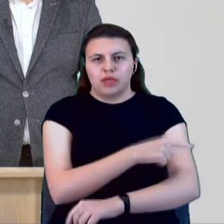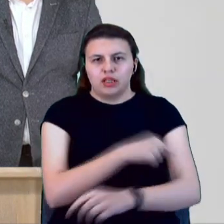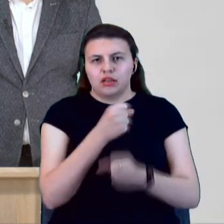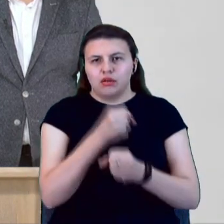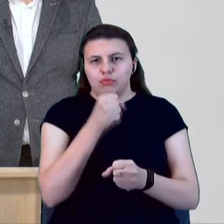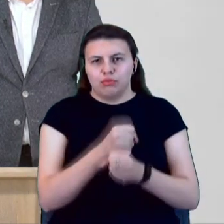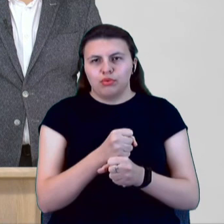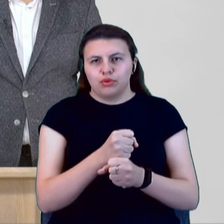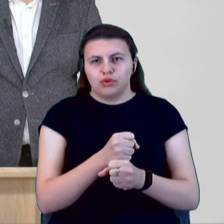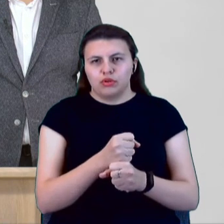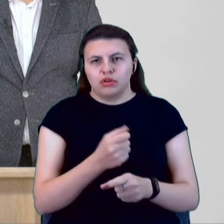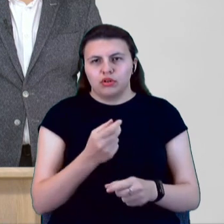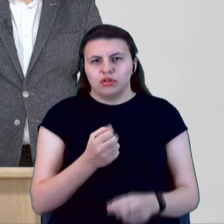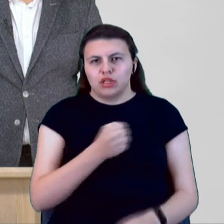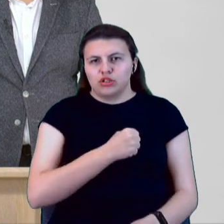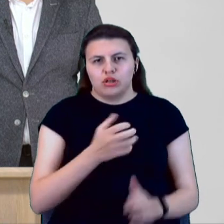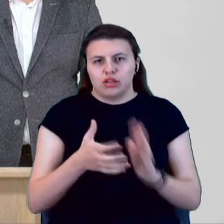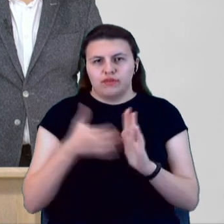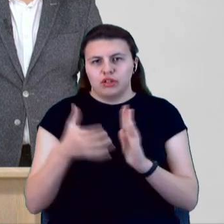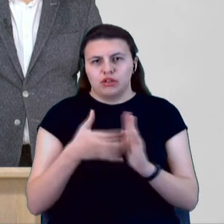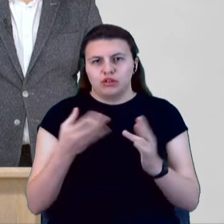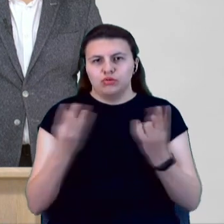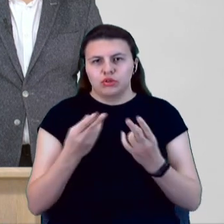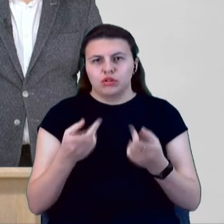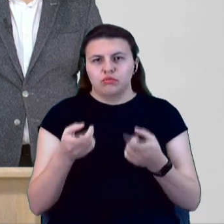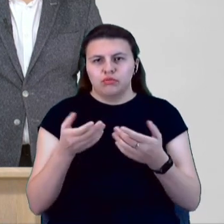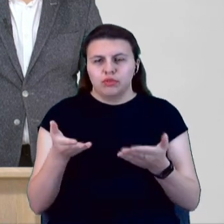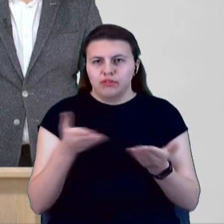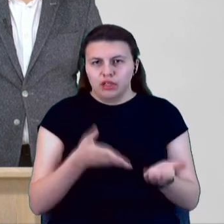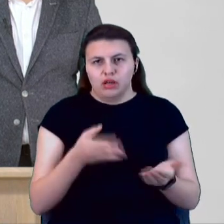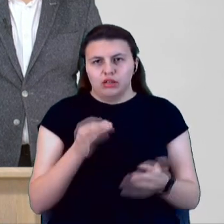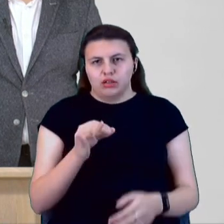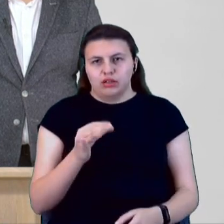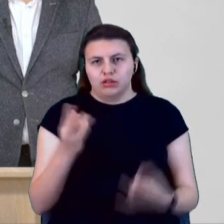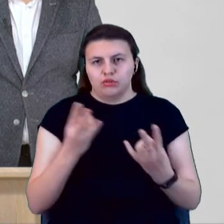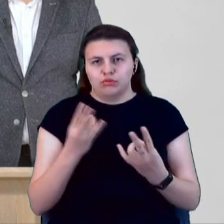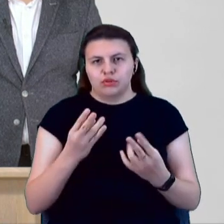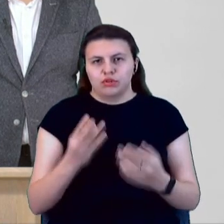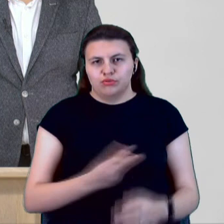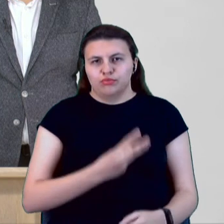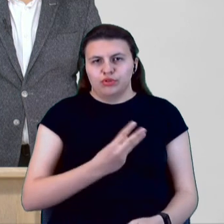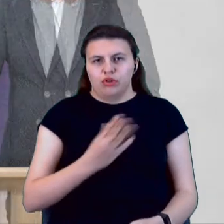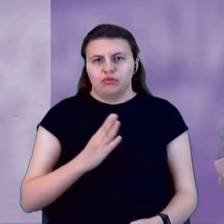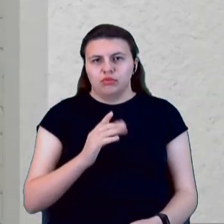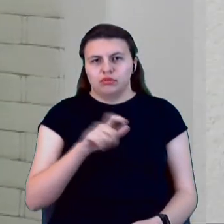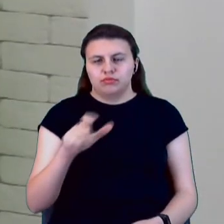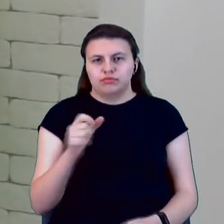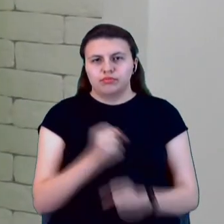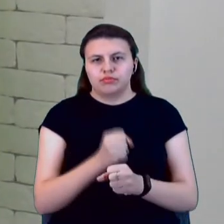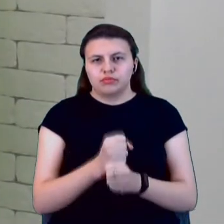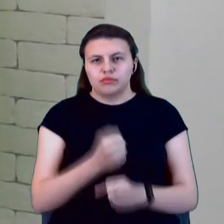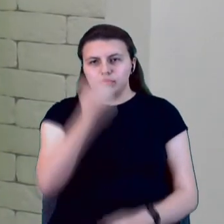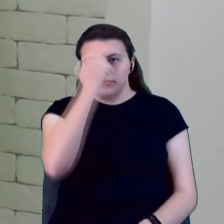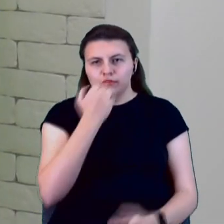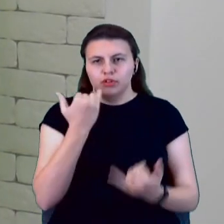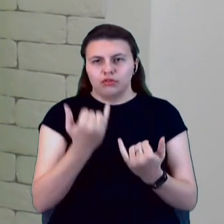которых, к сожалению, не хватает. И которые надо привлекать, и которых надо потенцировать. Дякую вам, шановні гості, за те, що знайшли